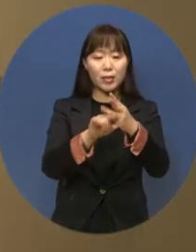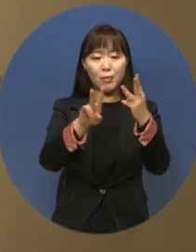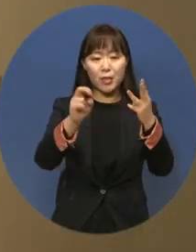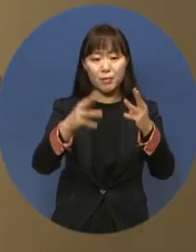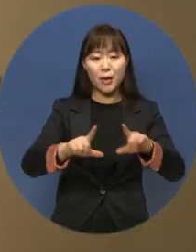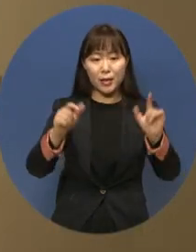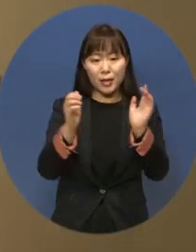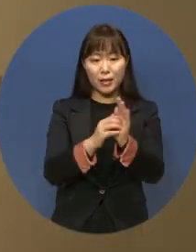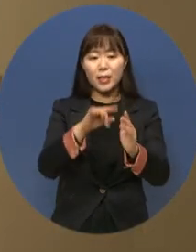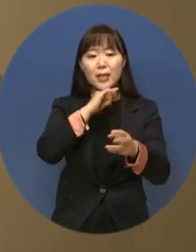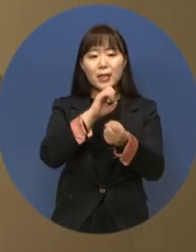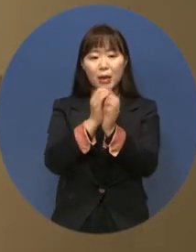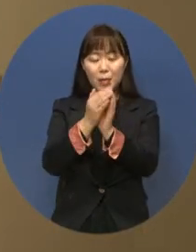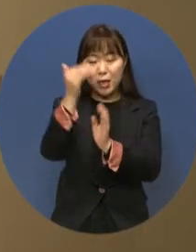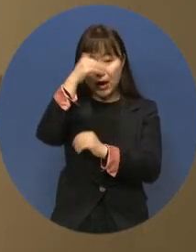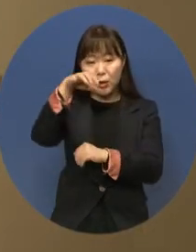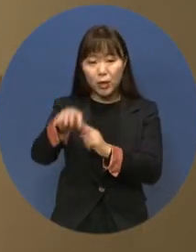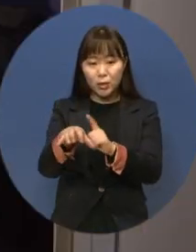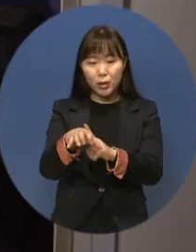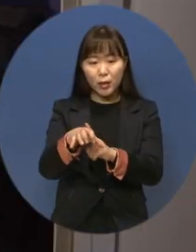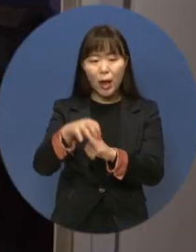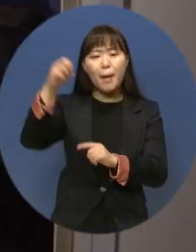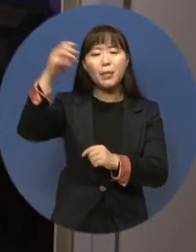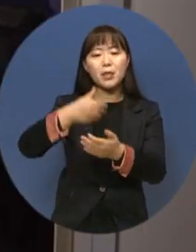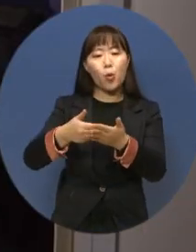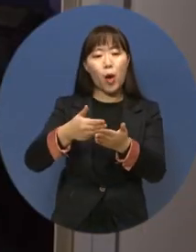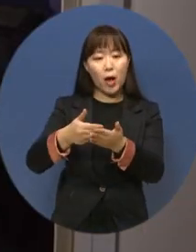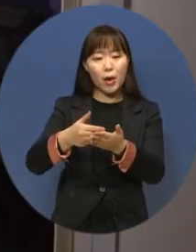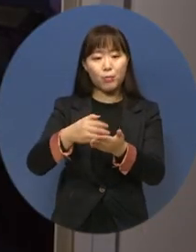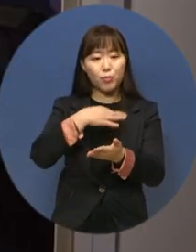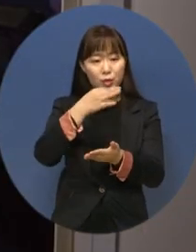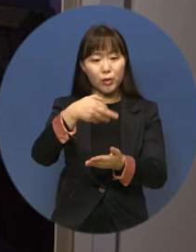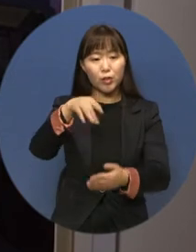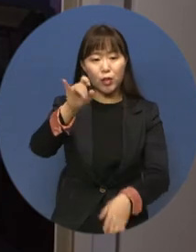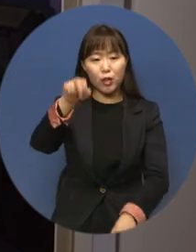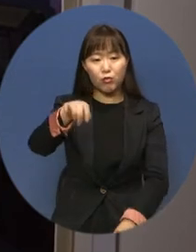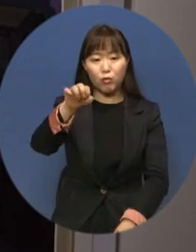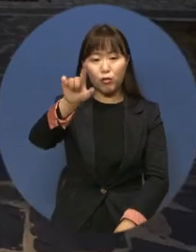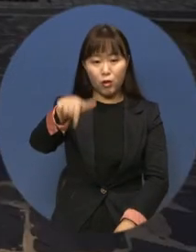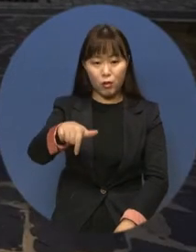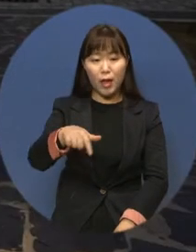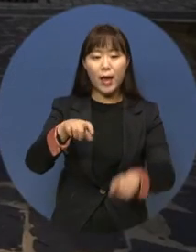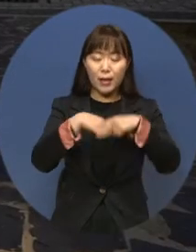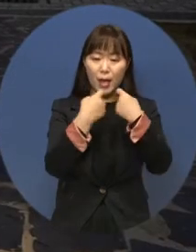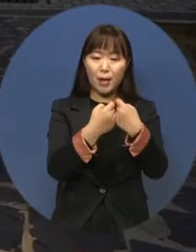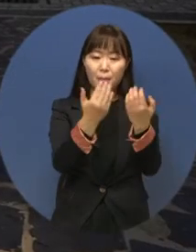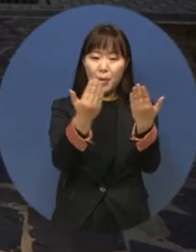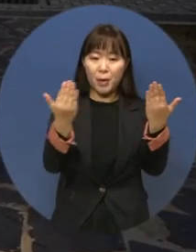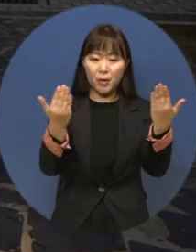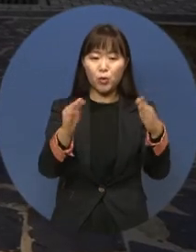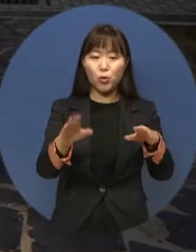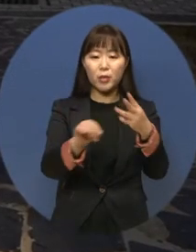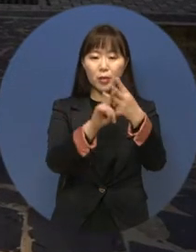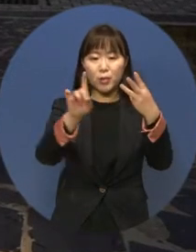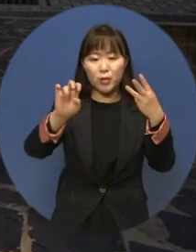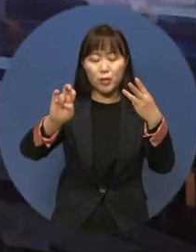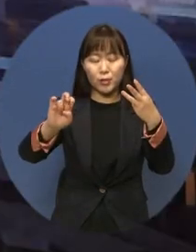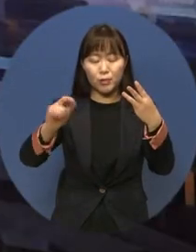진행되며 장미 갤러리에서는 빛의 화가라고 불리우는 최수억 작가의 개인전이 오는 16일까지